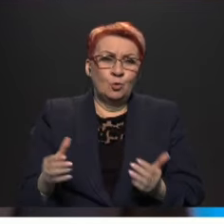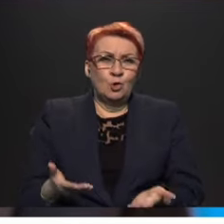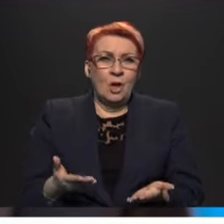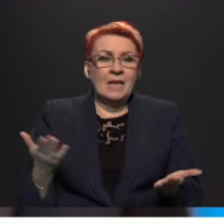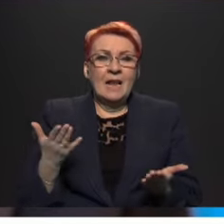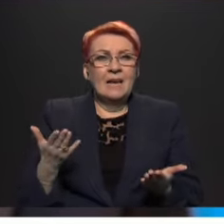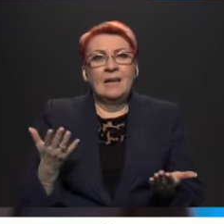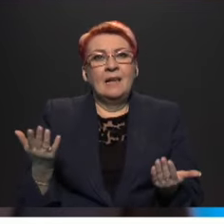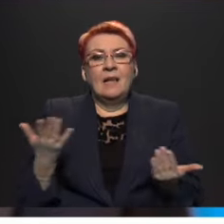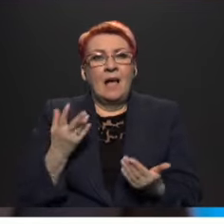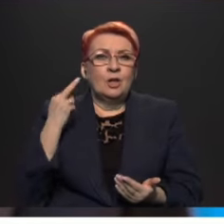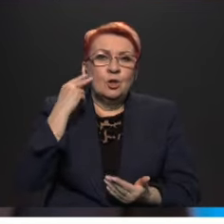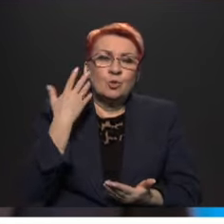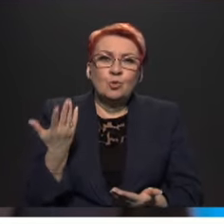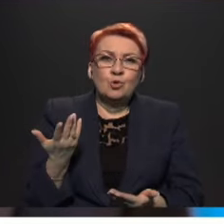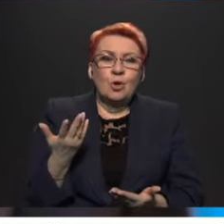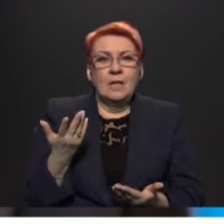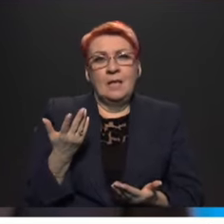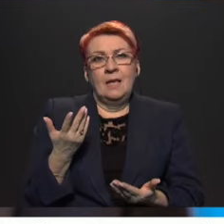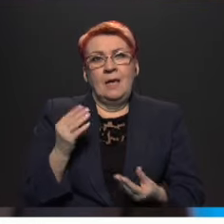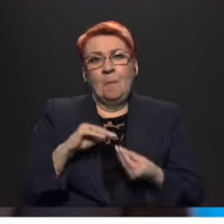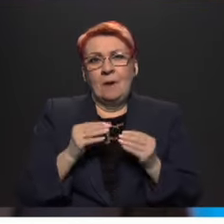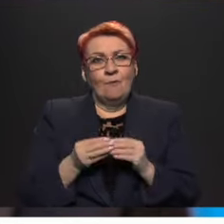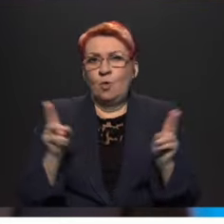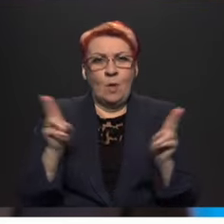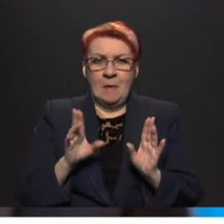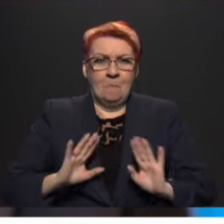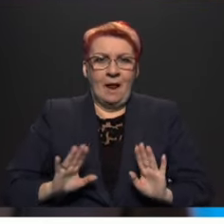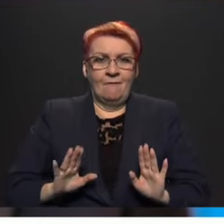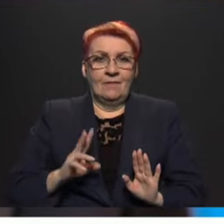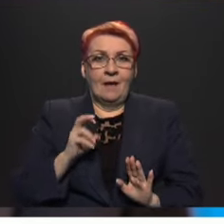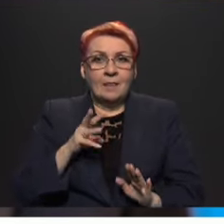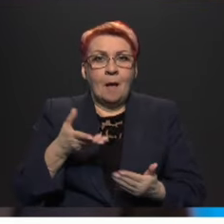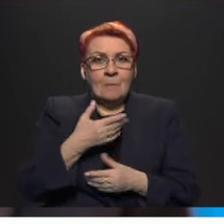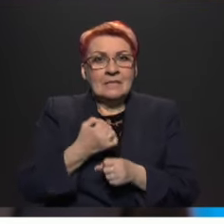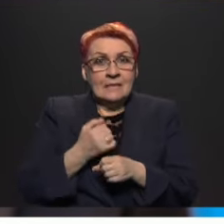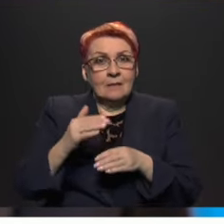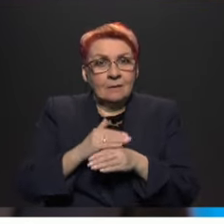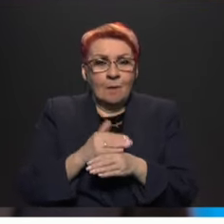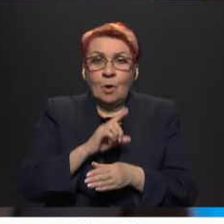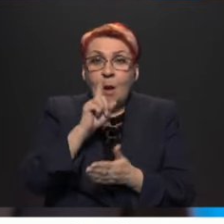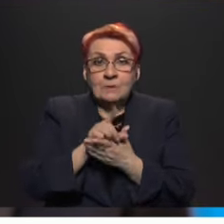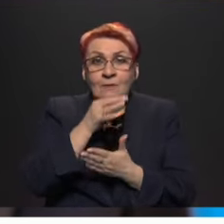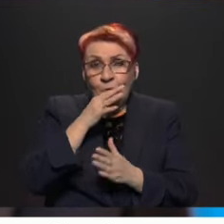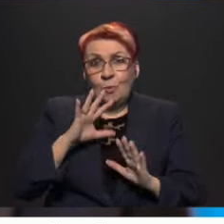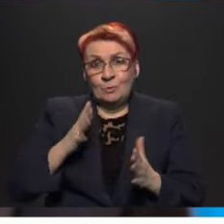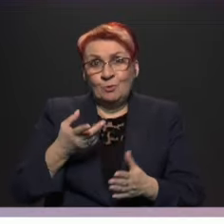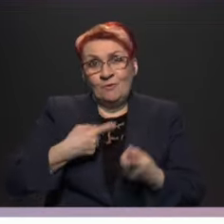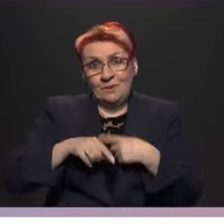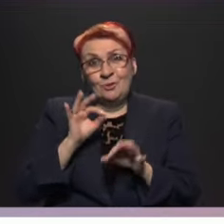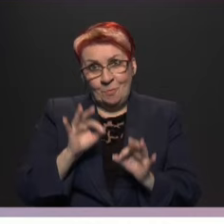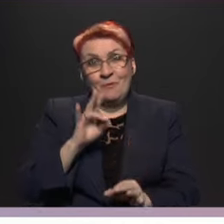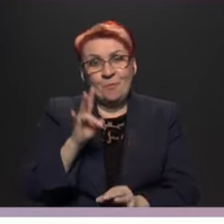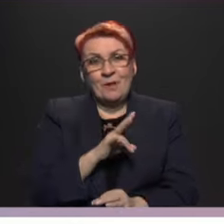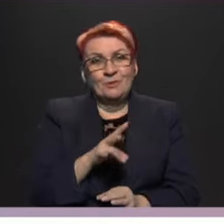какие-то повседневные искушения, проблемы, но не правило. То есть, когда мы делаем добро, оно к нам в любом случае возвращается. Правда,